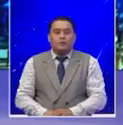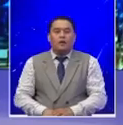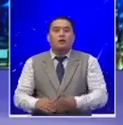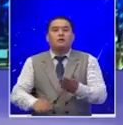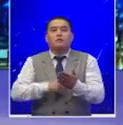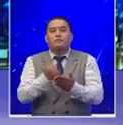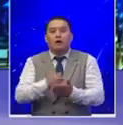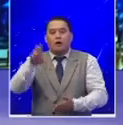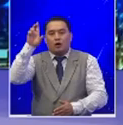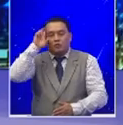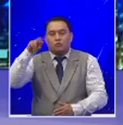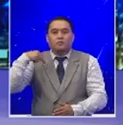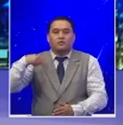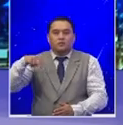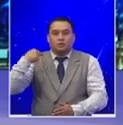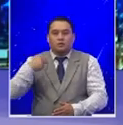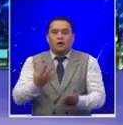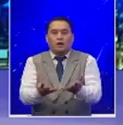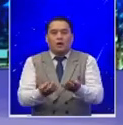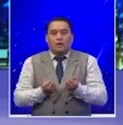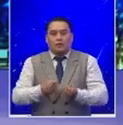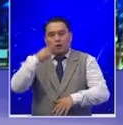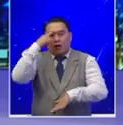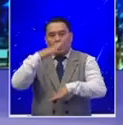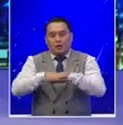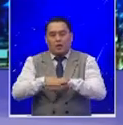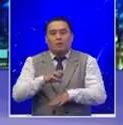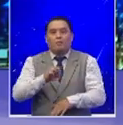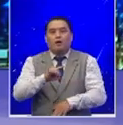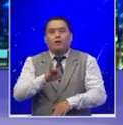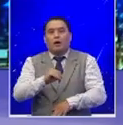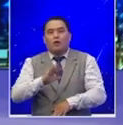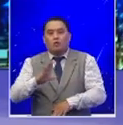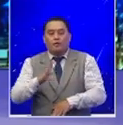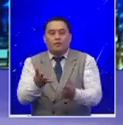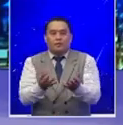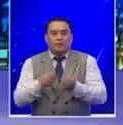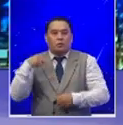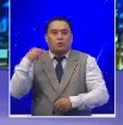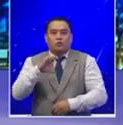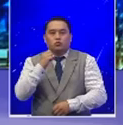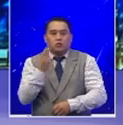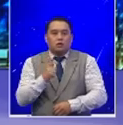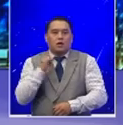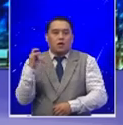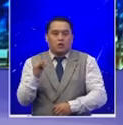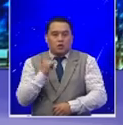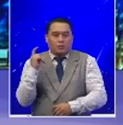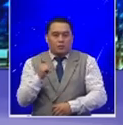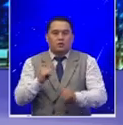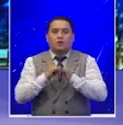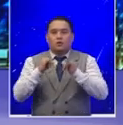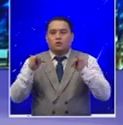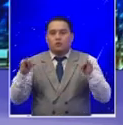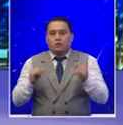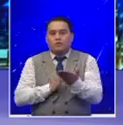Глава государства Касым-Жомарт Токаев принял аким Алматинской области. Амандык Баталов ознакомил президента с социально-экономической ситуацией в регионе